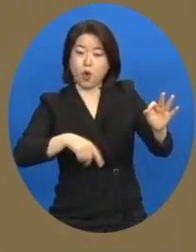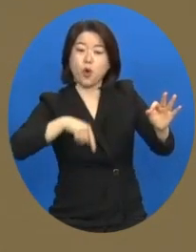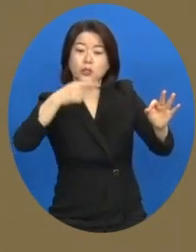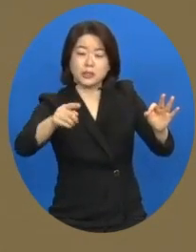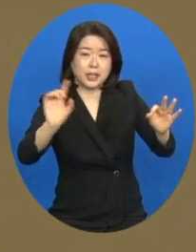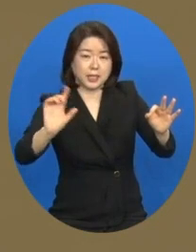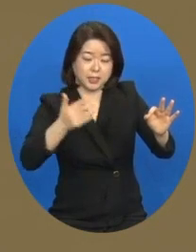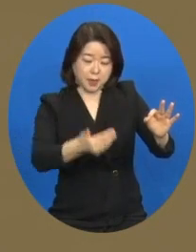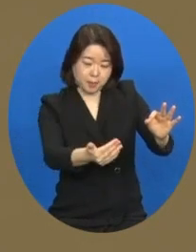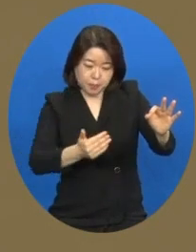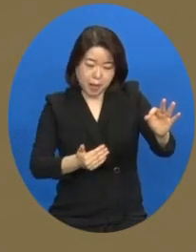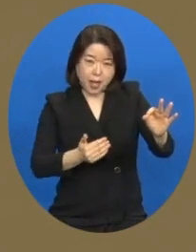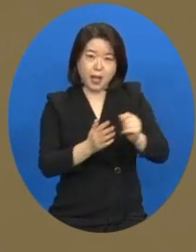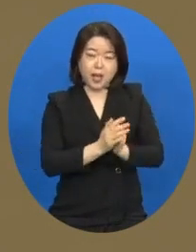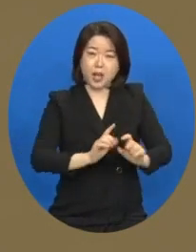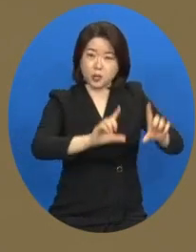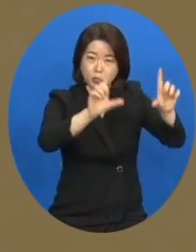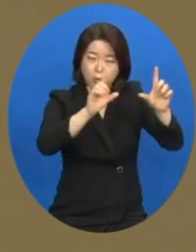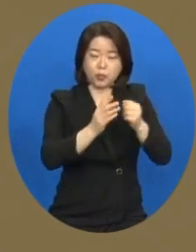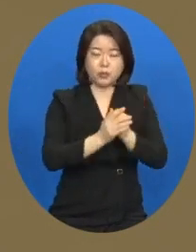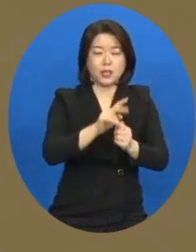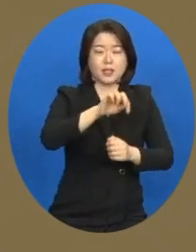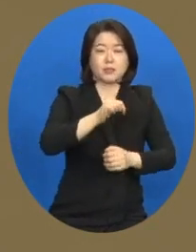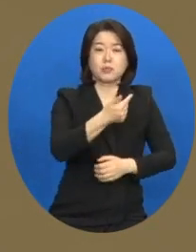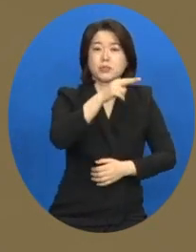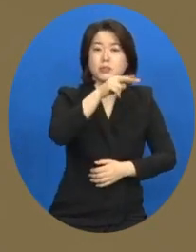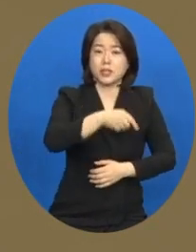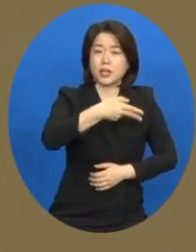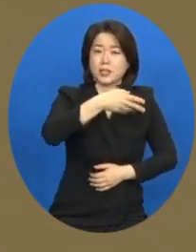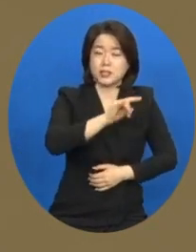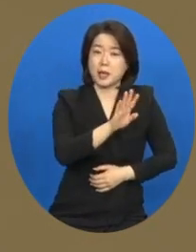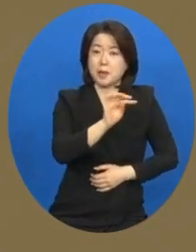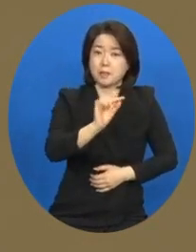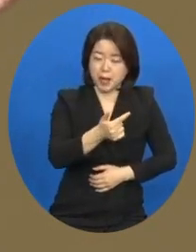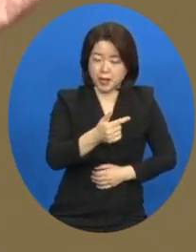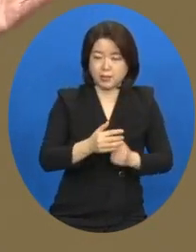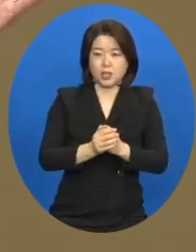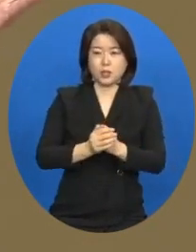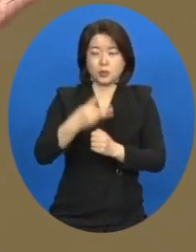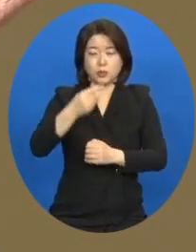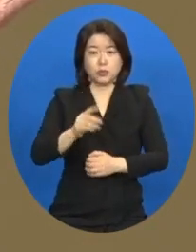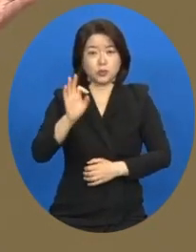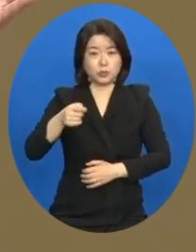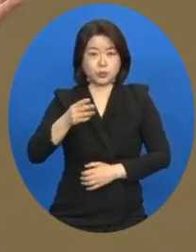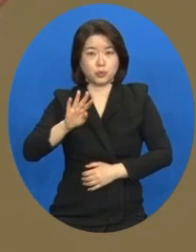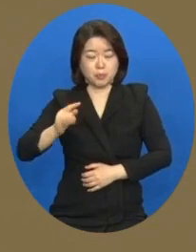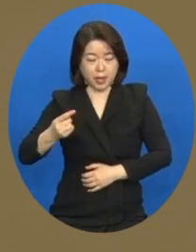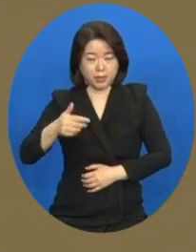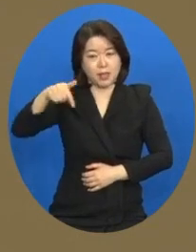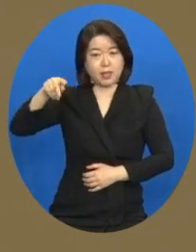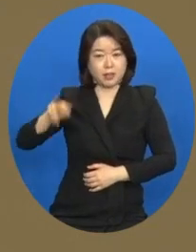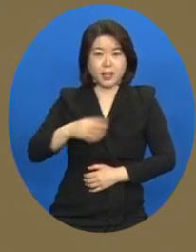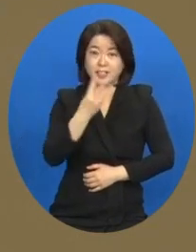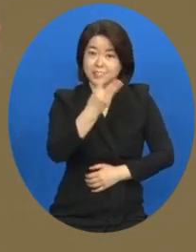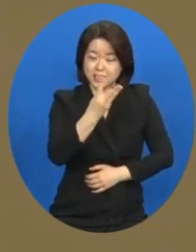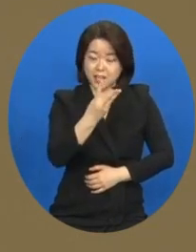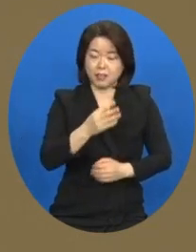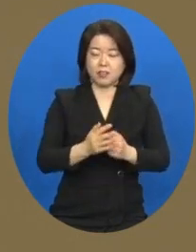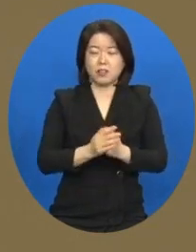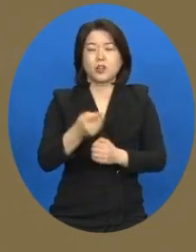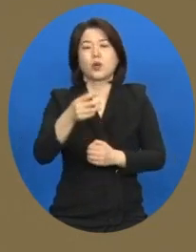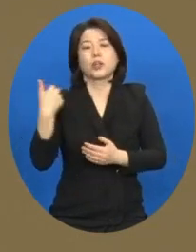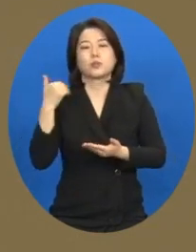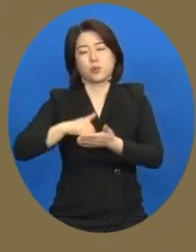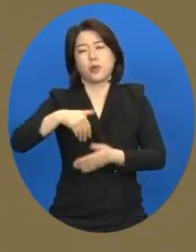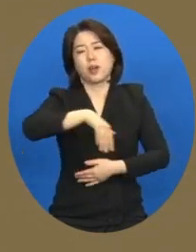르우벤, 갓, 므낫세 반지파 그들에게 돌아가도 된다, 거기에는 아내와 아이들이